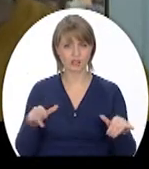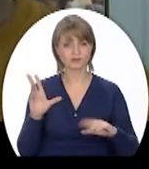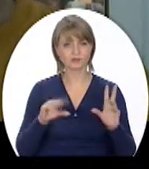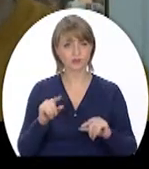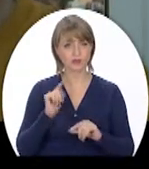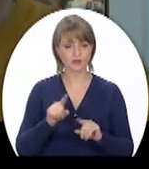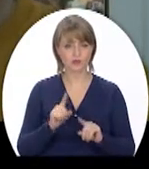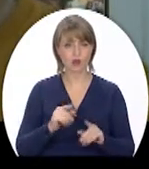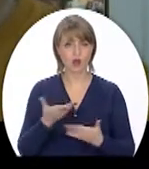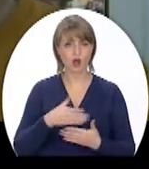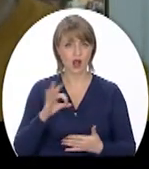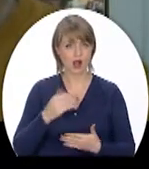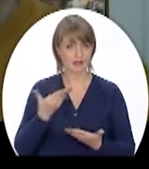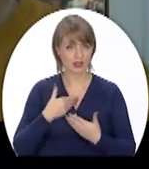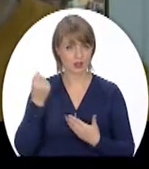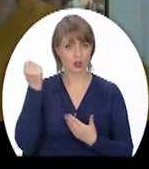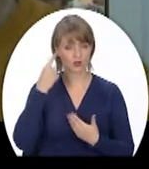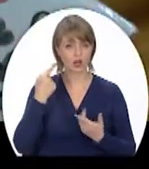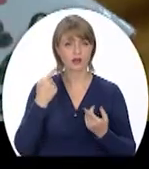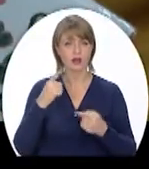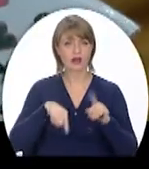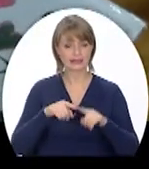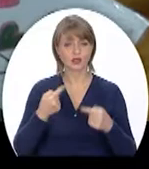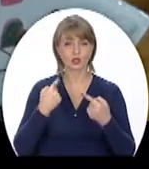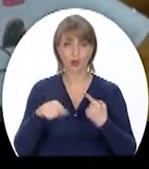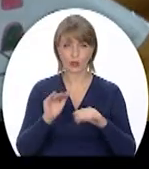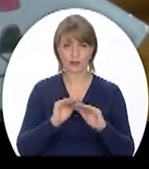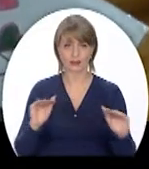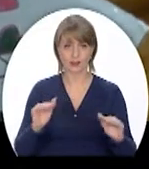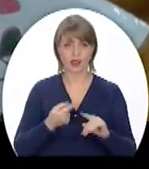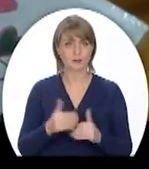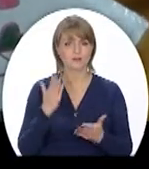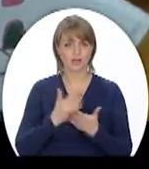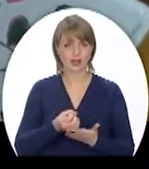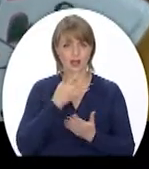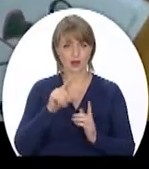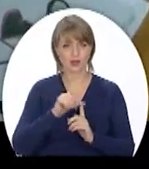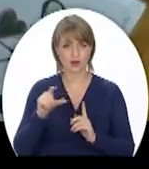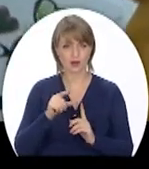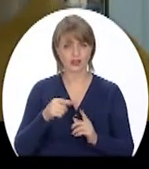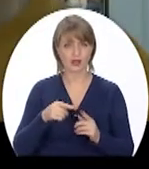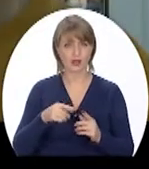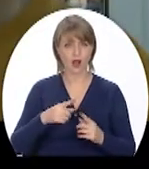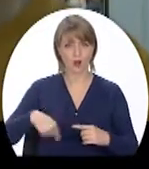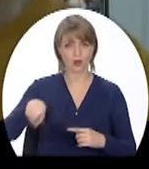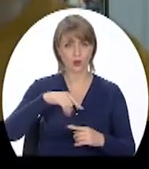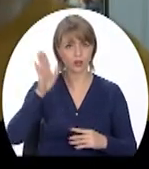расширяемся как раз за счет того, что о нас узнали другие родители других детей. Есть хорошая фраза «круги по